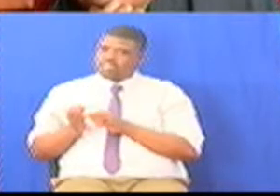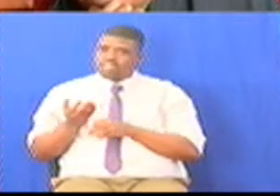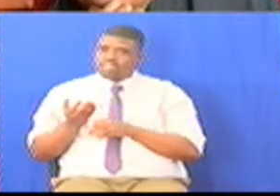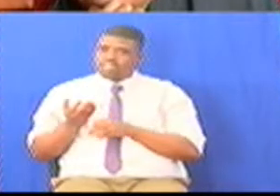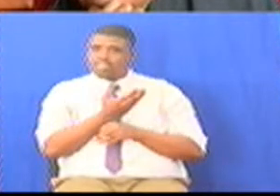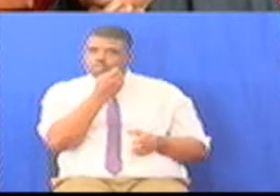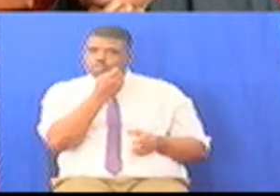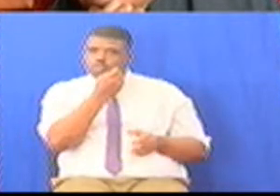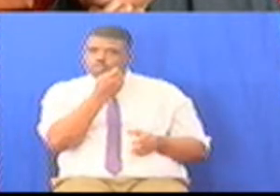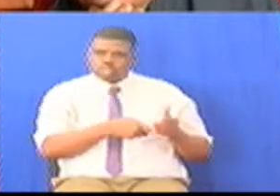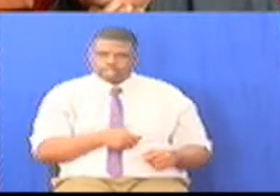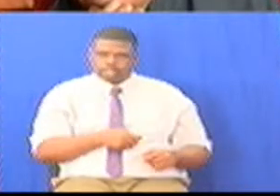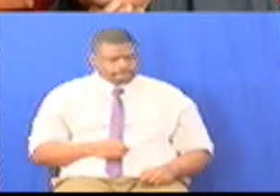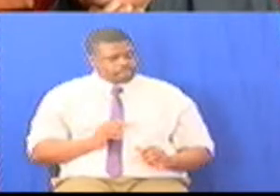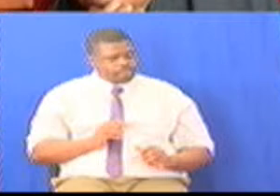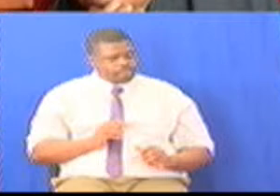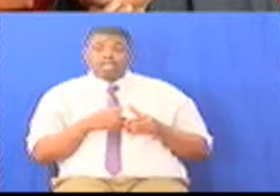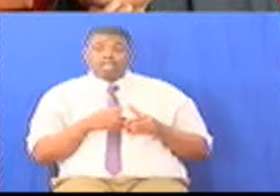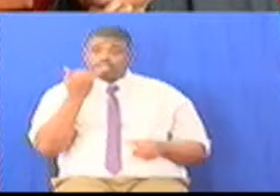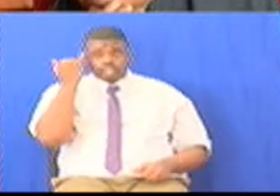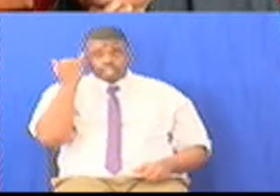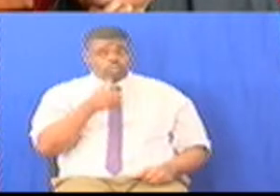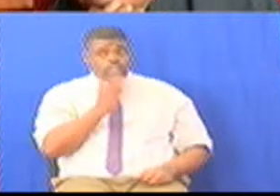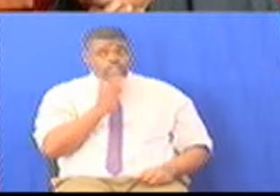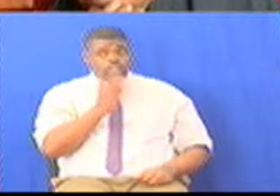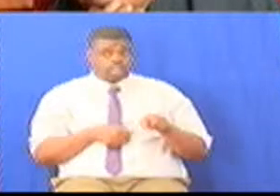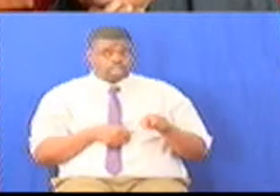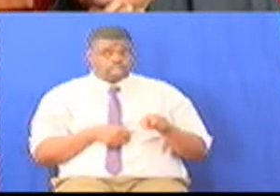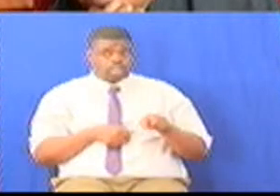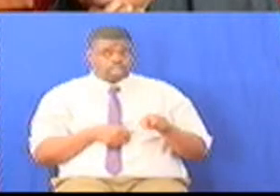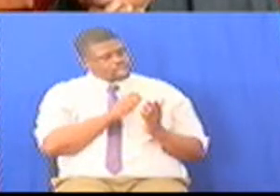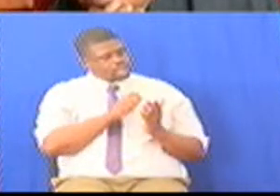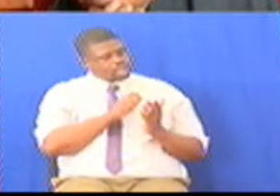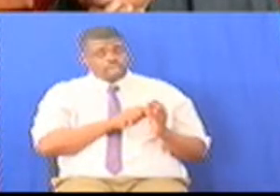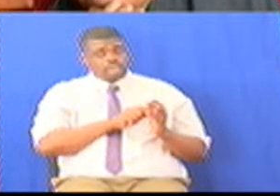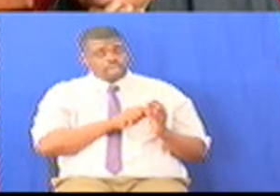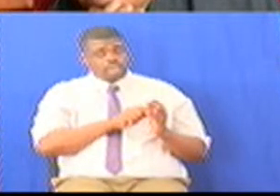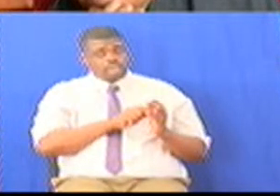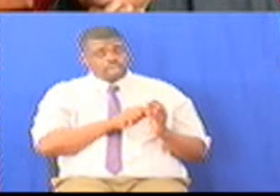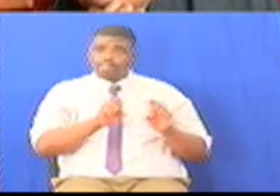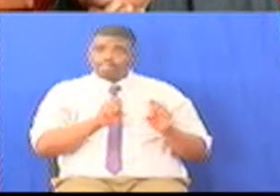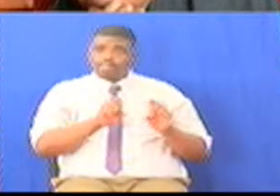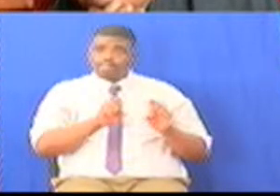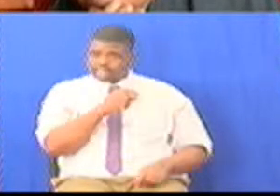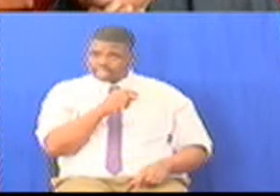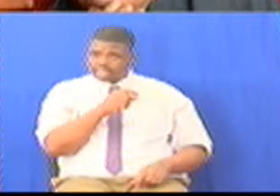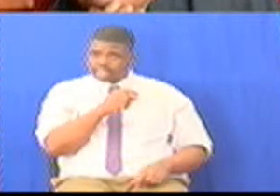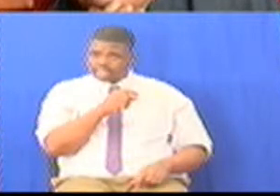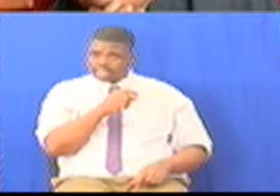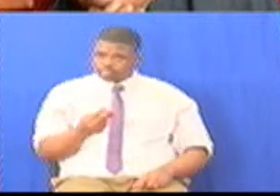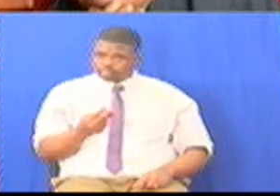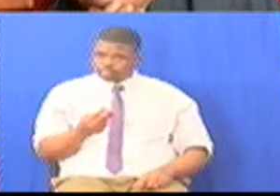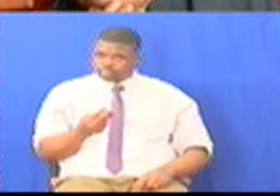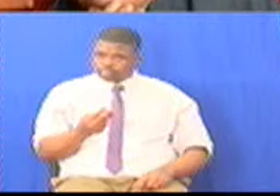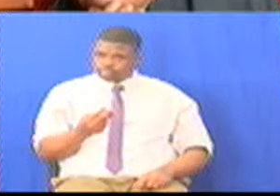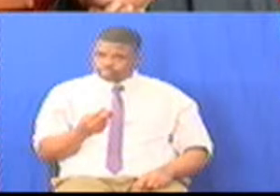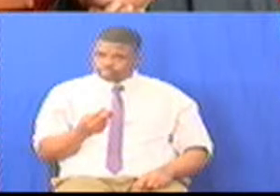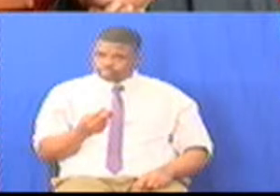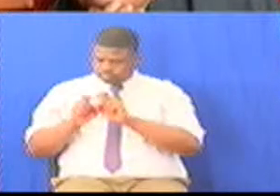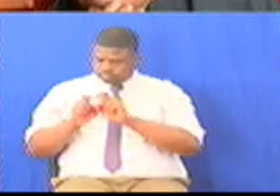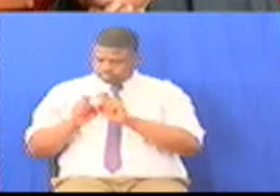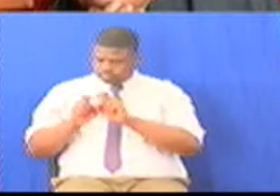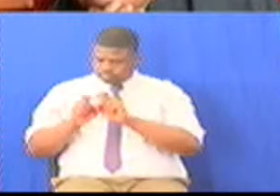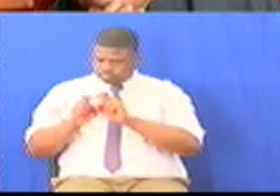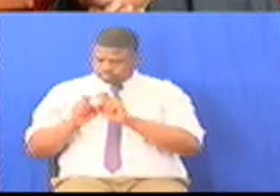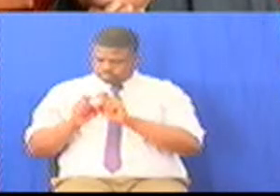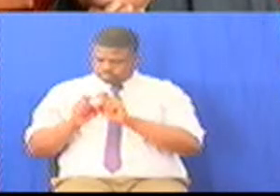mapato. Mheshimiwa Spika, kamati ilishauri serikali kuiandika upya ibara ya 33 ya mswada inayofanya mabadiliko katika kifungu cha